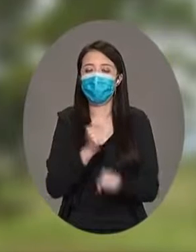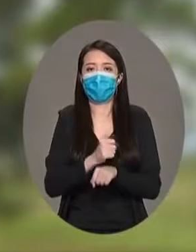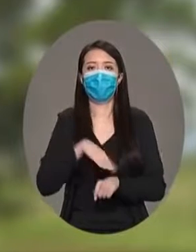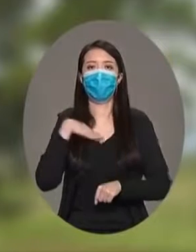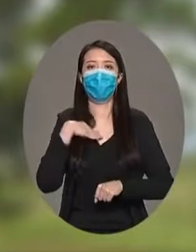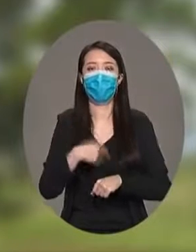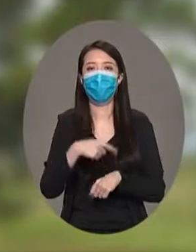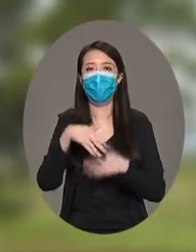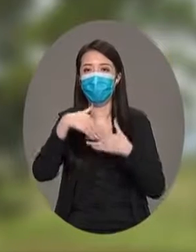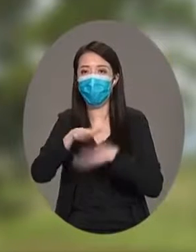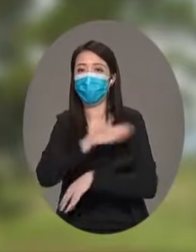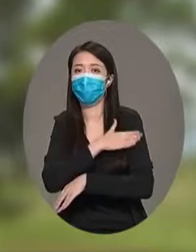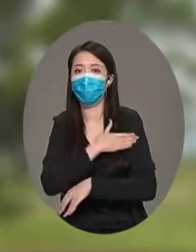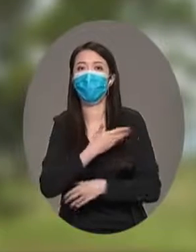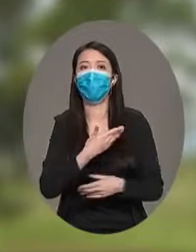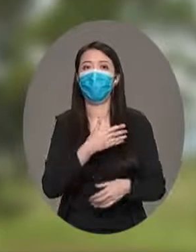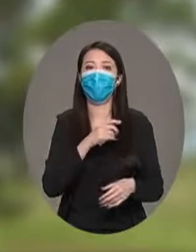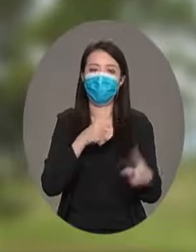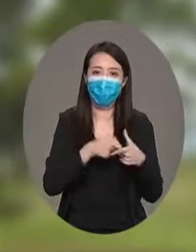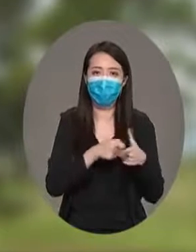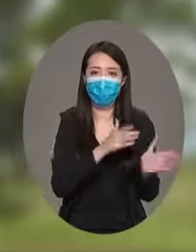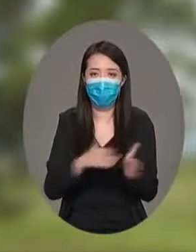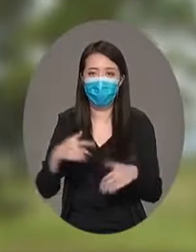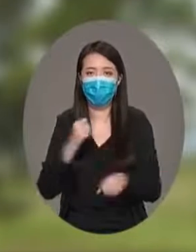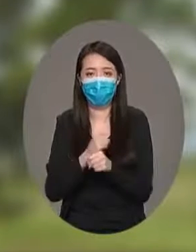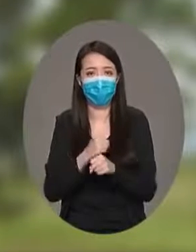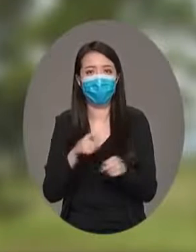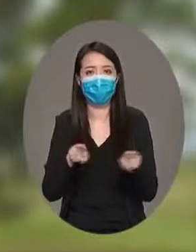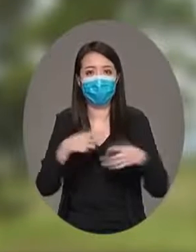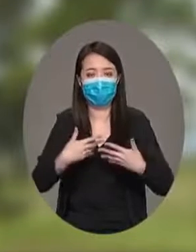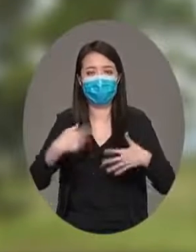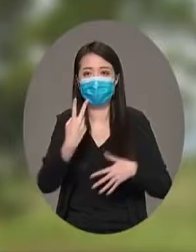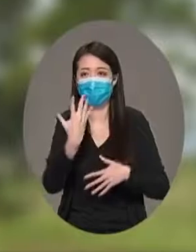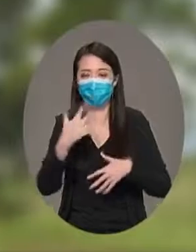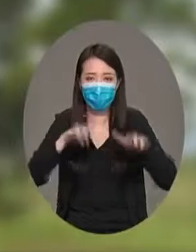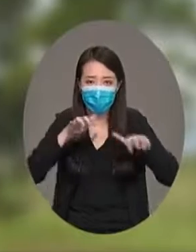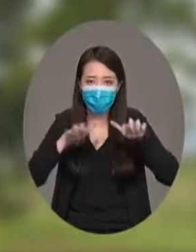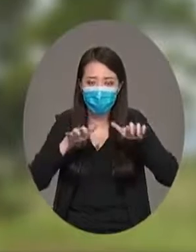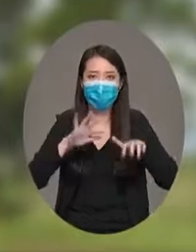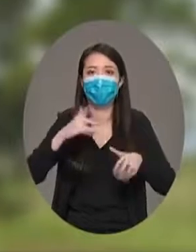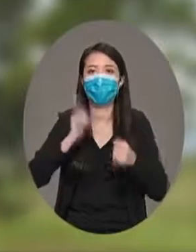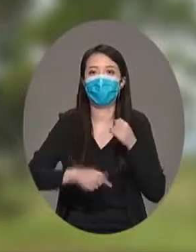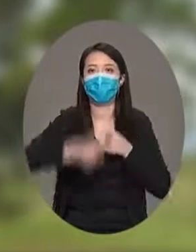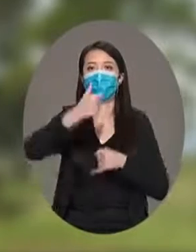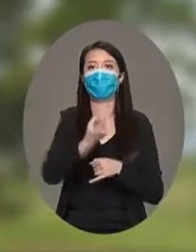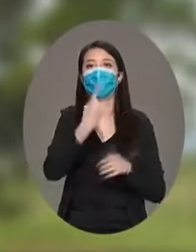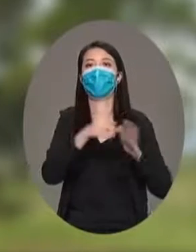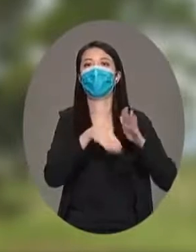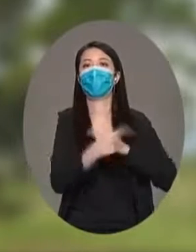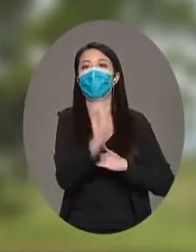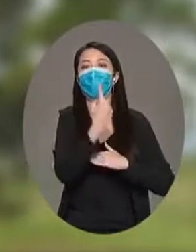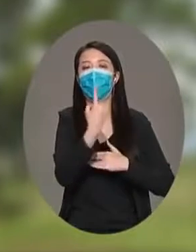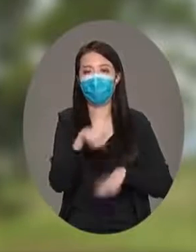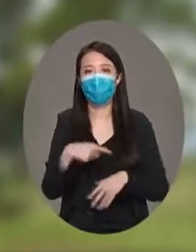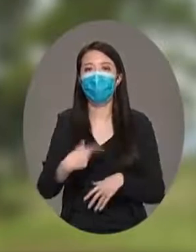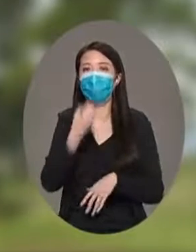滿。有外佣中介安排了25名員工同時訂房，只是預約到一間房。香港僱傭代理